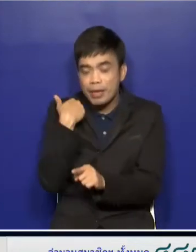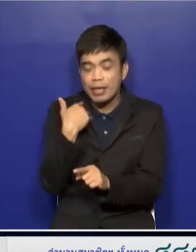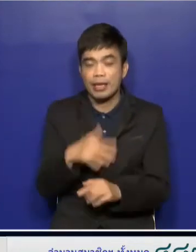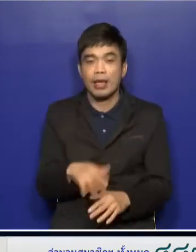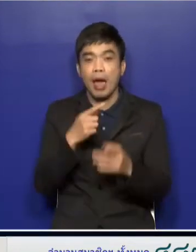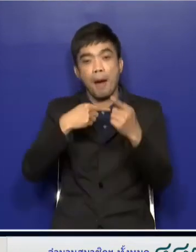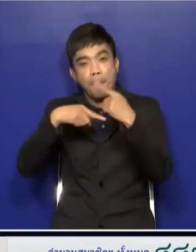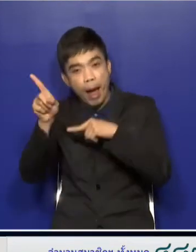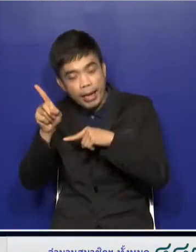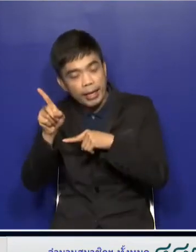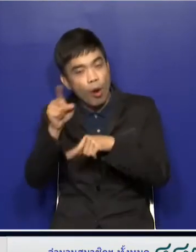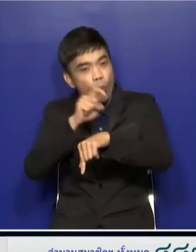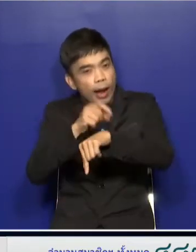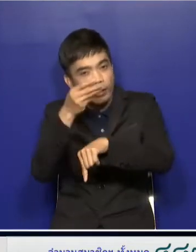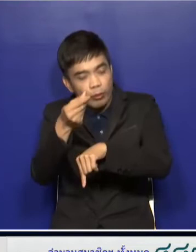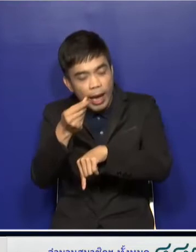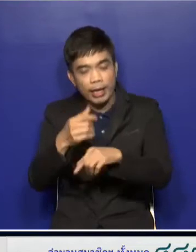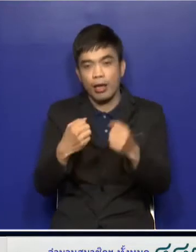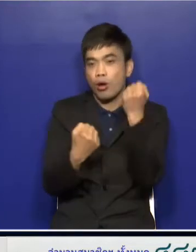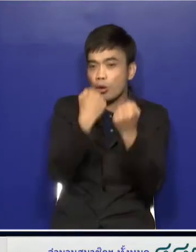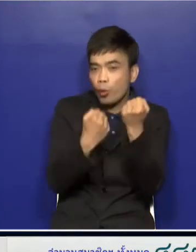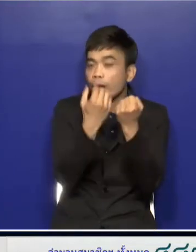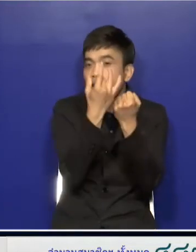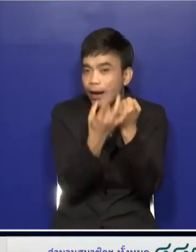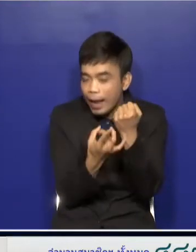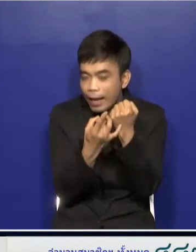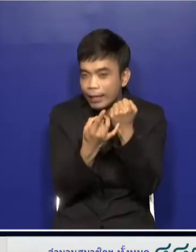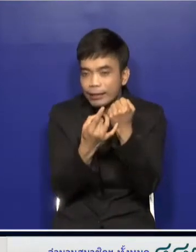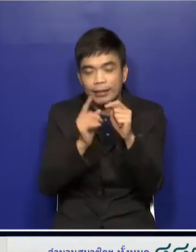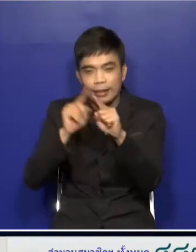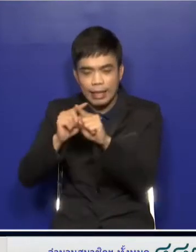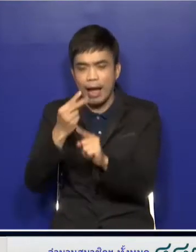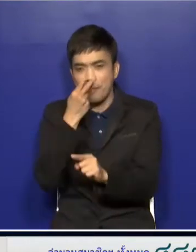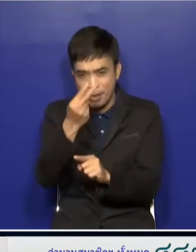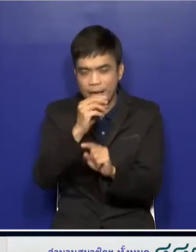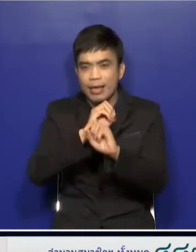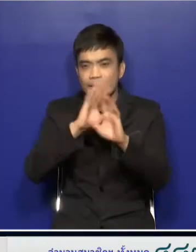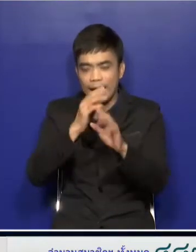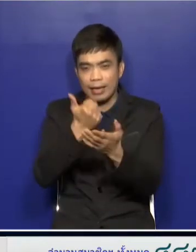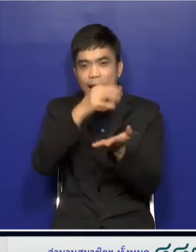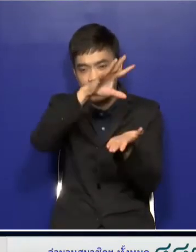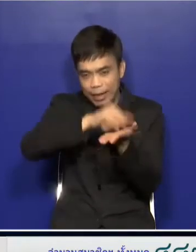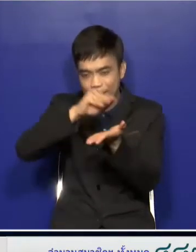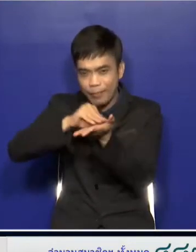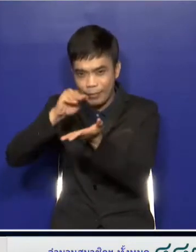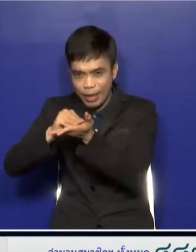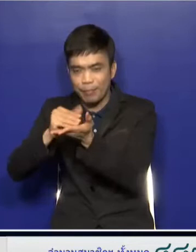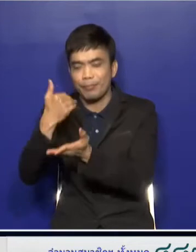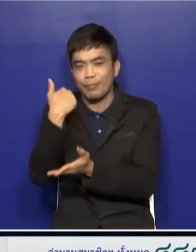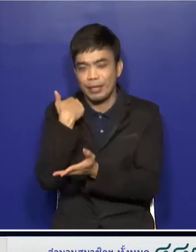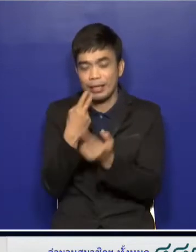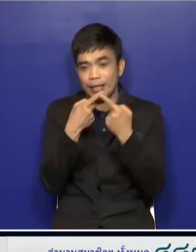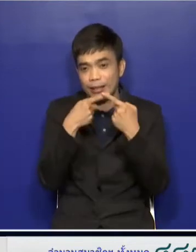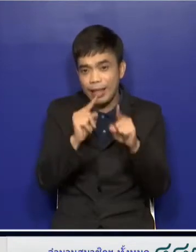การเดินเรืออะไรอยู่แล้วถ้าเรารวบรวมข้อมูลมาเนี่ยผมว่ามันก็ผ่านด่านแรกไปได้ประมาณนึงแล้วแต่ถ้าจากดูจากในรายงานนะครับ